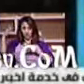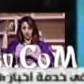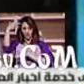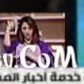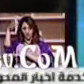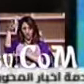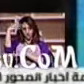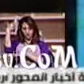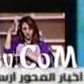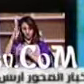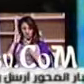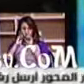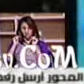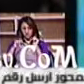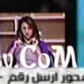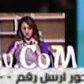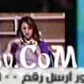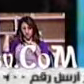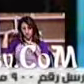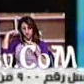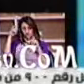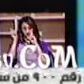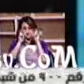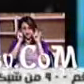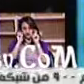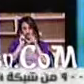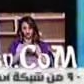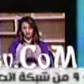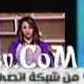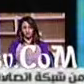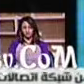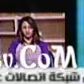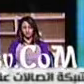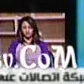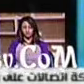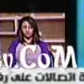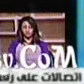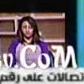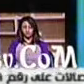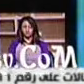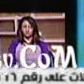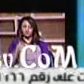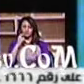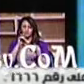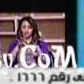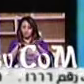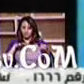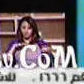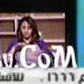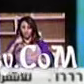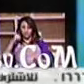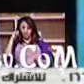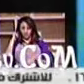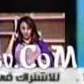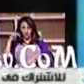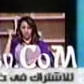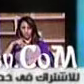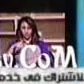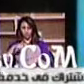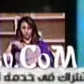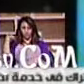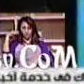الاعلام المصريه امام وزاره الدفاع طيب اذا يعني اذا كان ده امتداد للمشهد بالامس عمرو كان يمكن